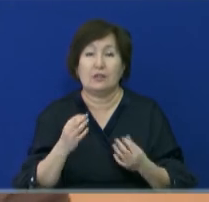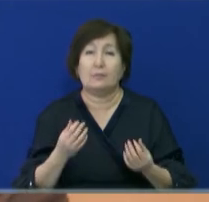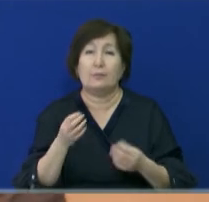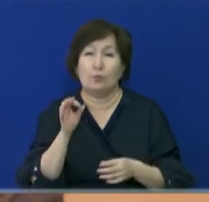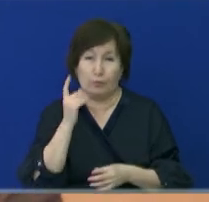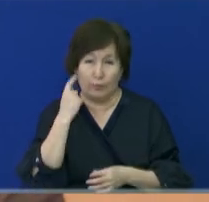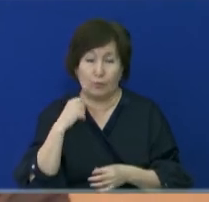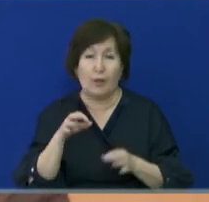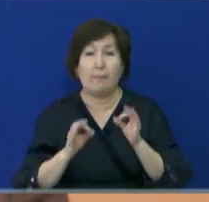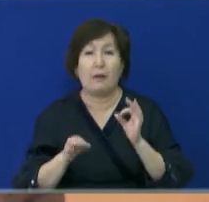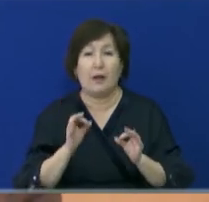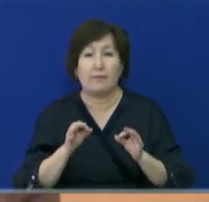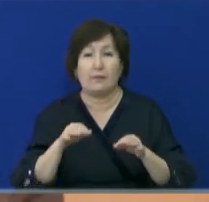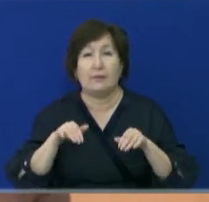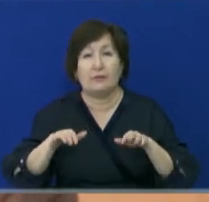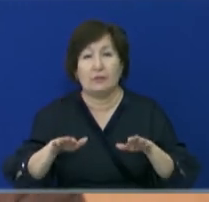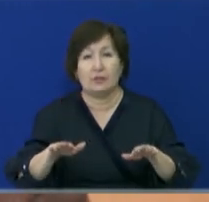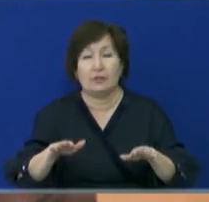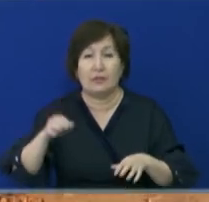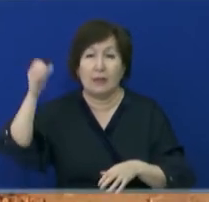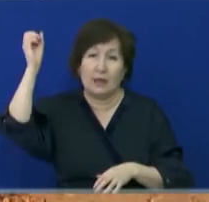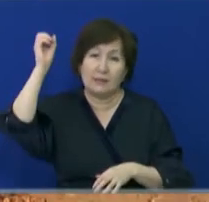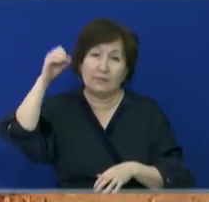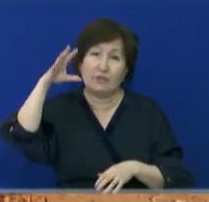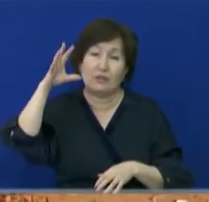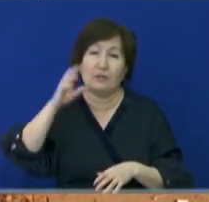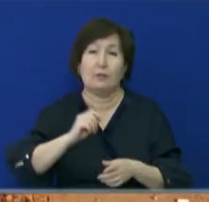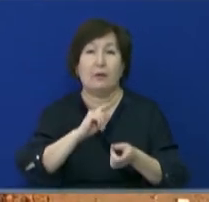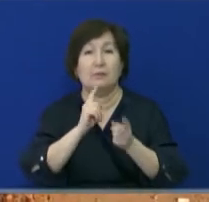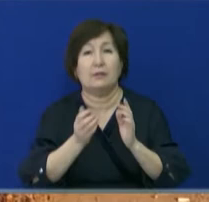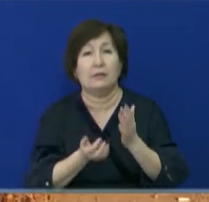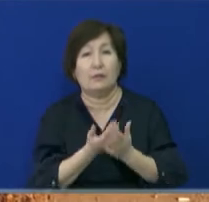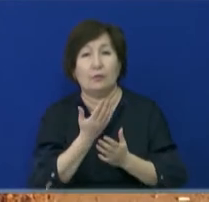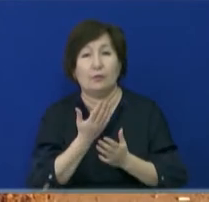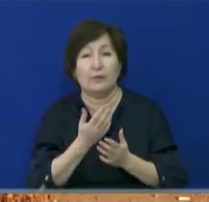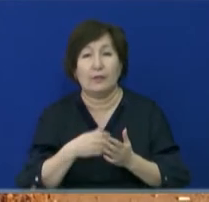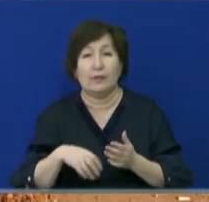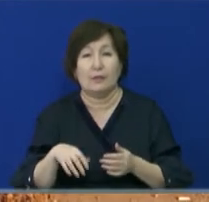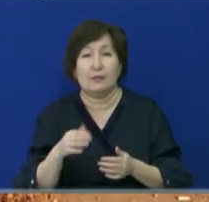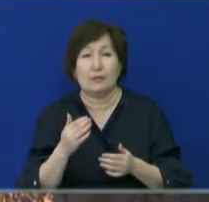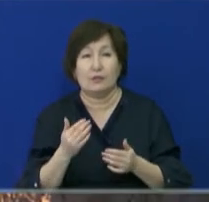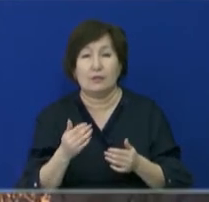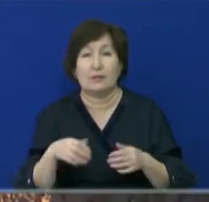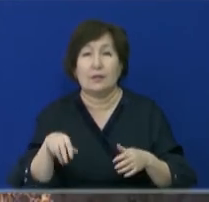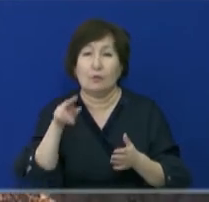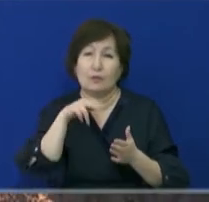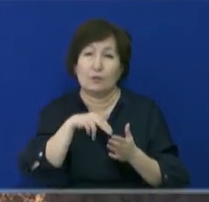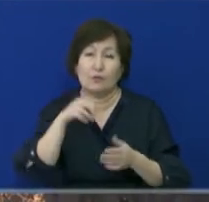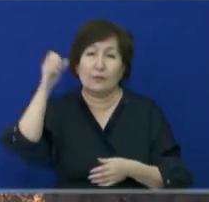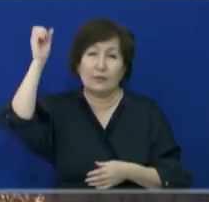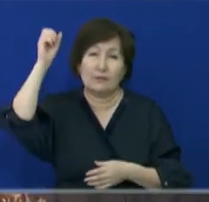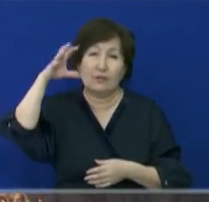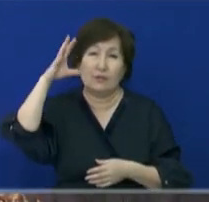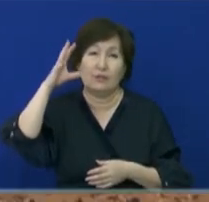Енді жарық болады. Бізге жүруге де өте ыңғайлы. Энергия үнемдейтін шамдар мен автоматтандыру жүйесін орнату қаражаттың үнемделуіне